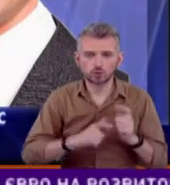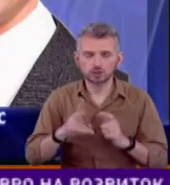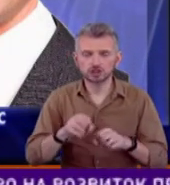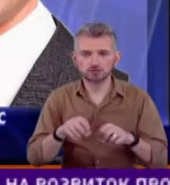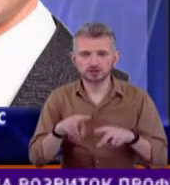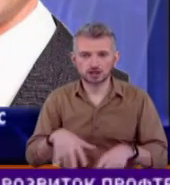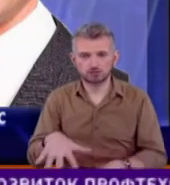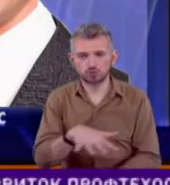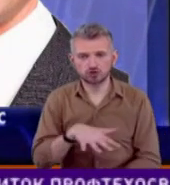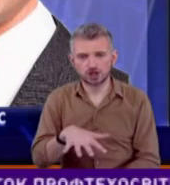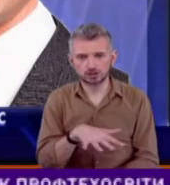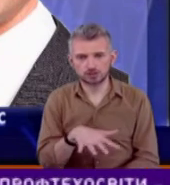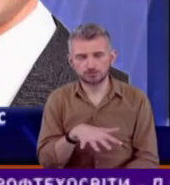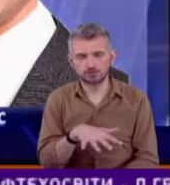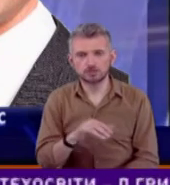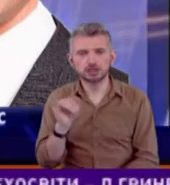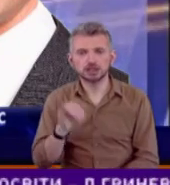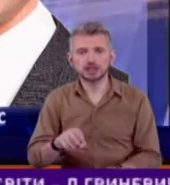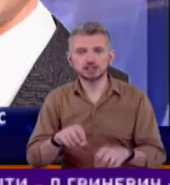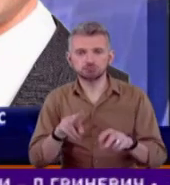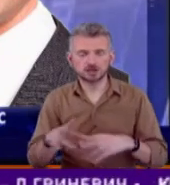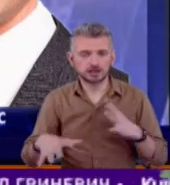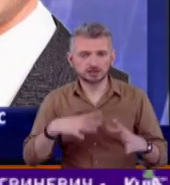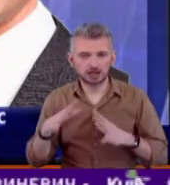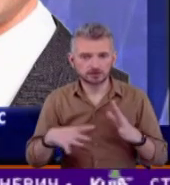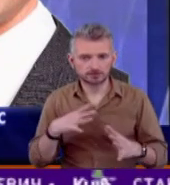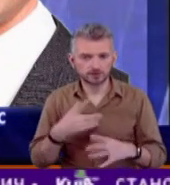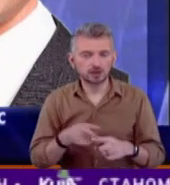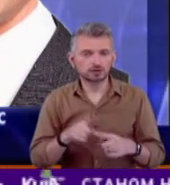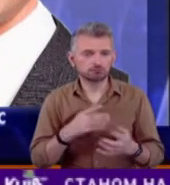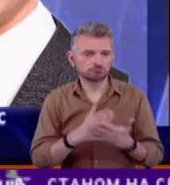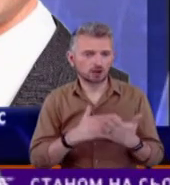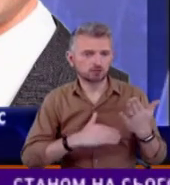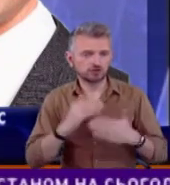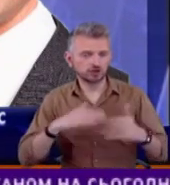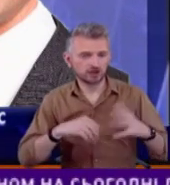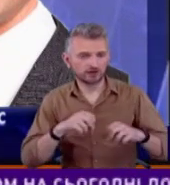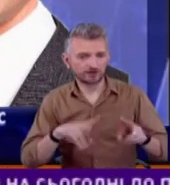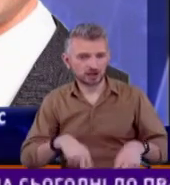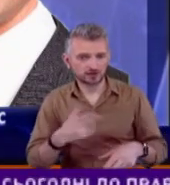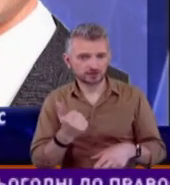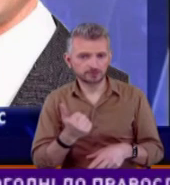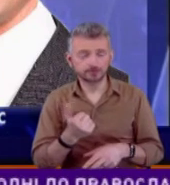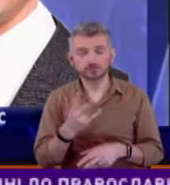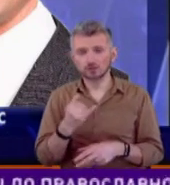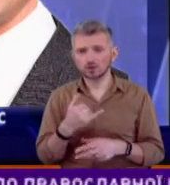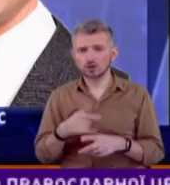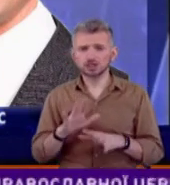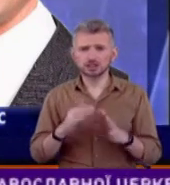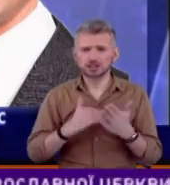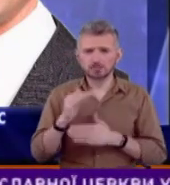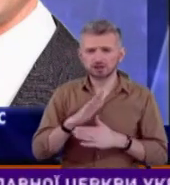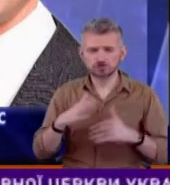спеціальних площадках і спеціальні тренінги. Це якби підвищення кваліфікації, да? Ну, це не